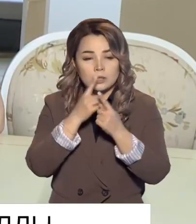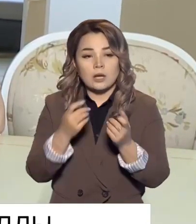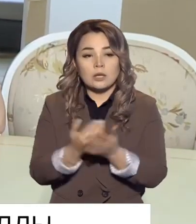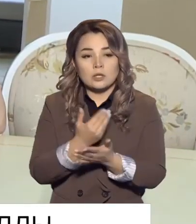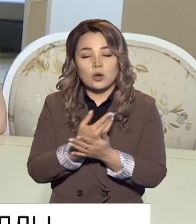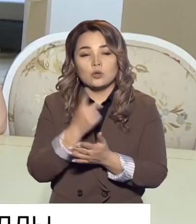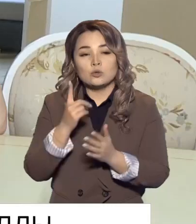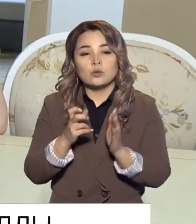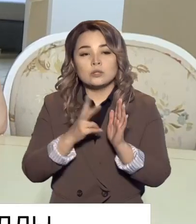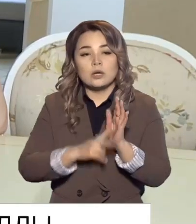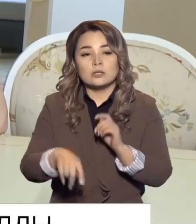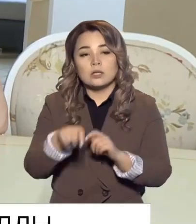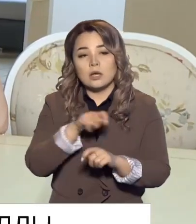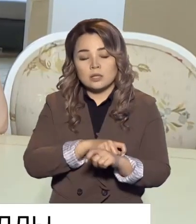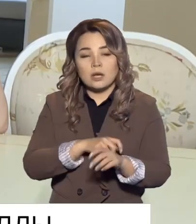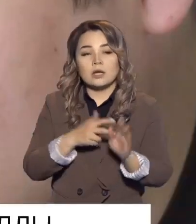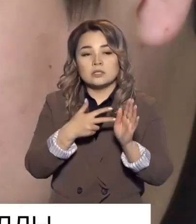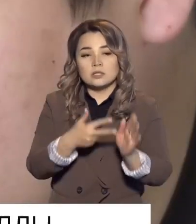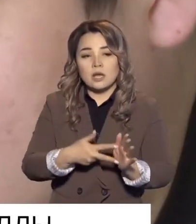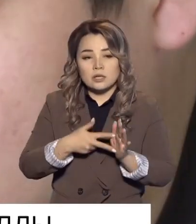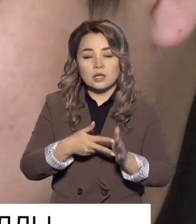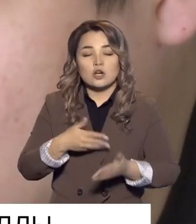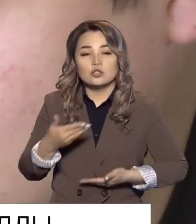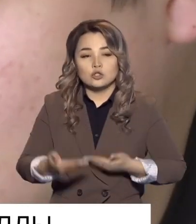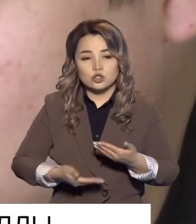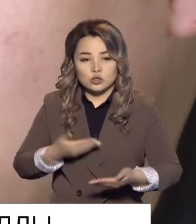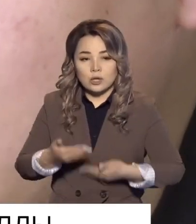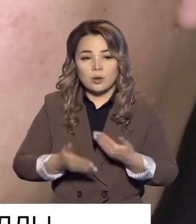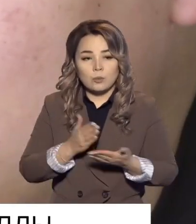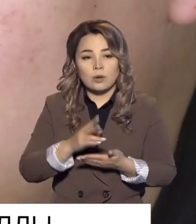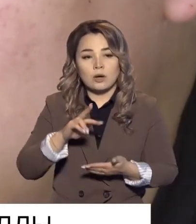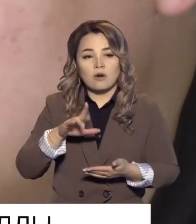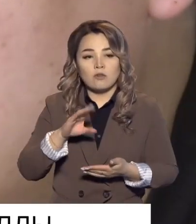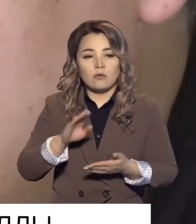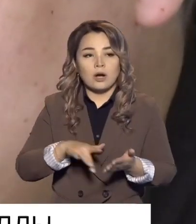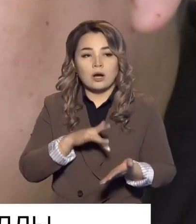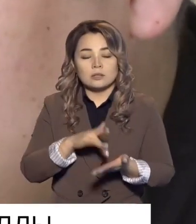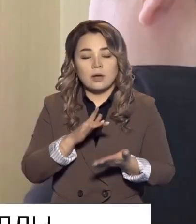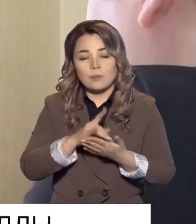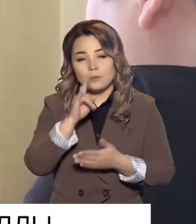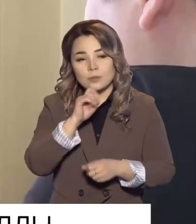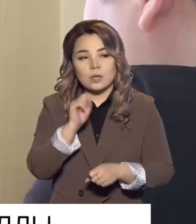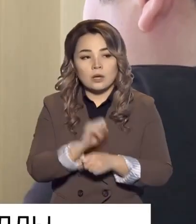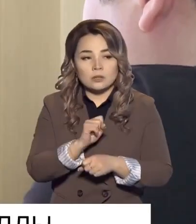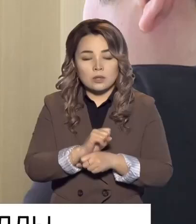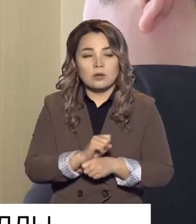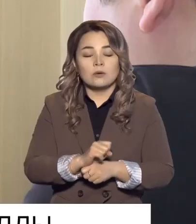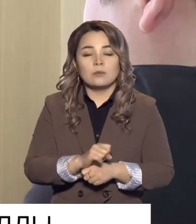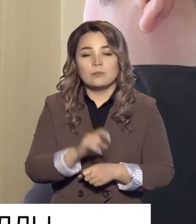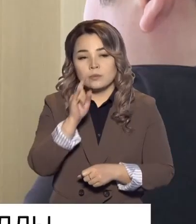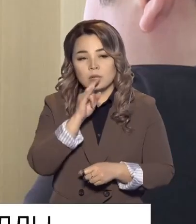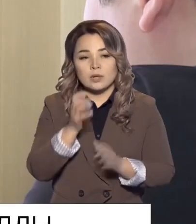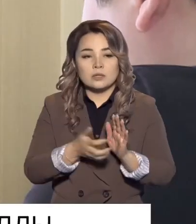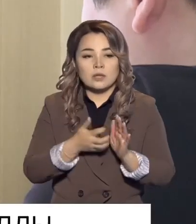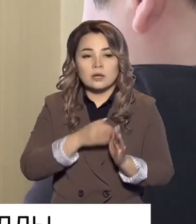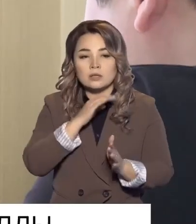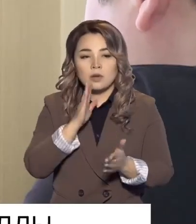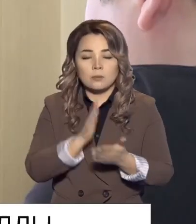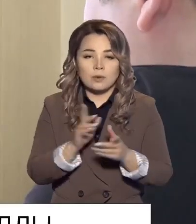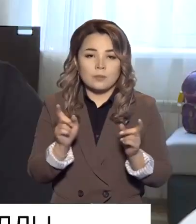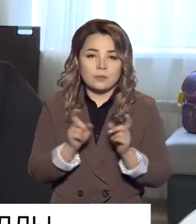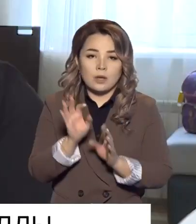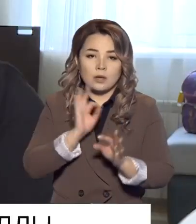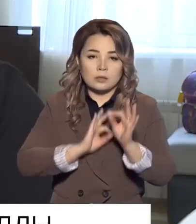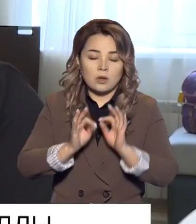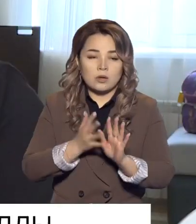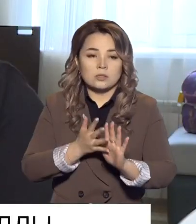соң 180 шақырым жерді 8 сағат жүріп өтіп, Львов қаласына жеткен. Айтуынша, жанармай бекеттерінде сұйық отын тапшы. Дүкендер мен